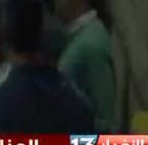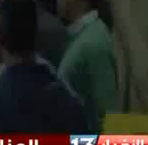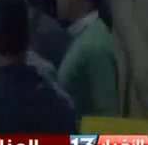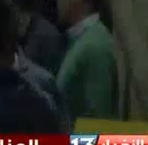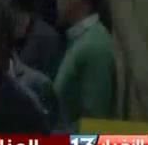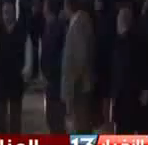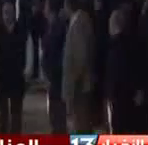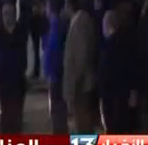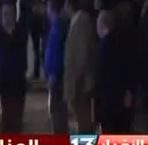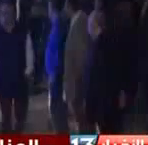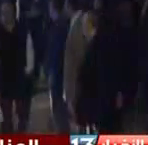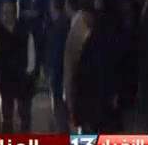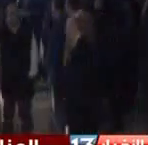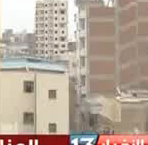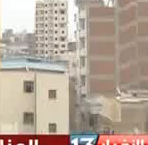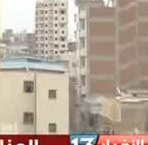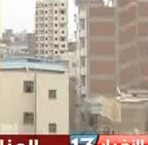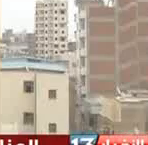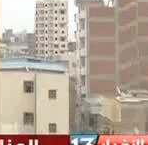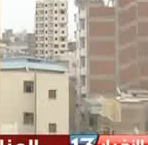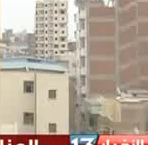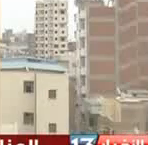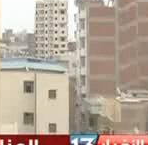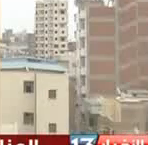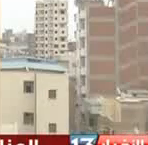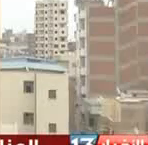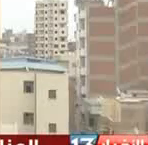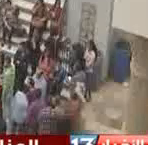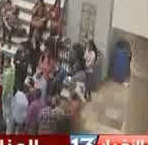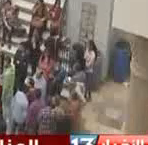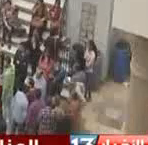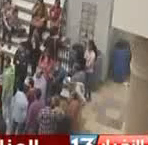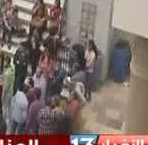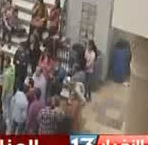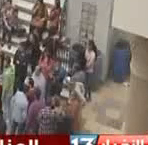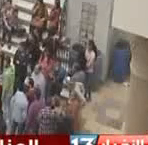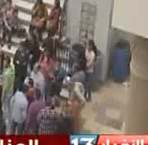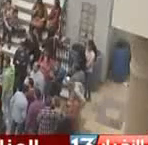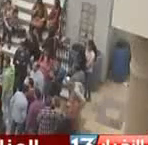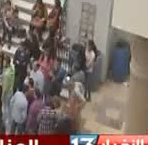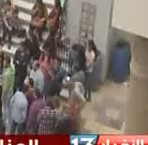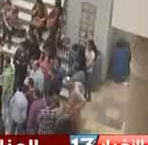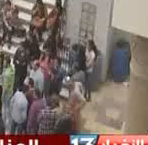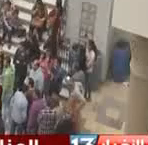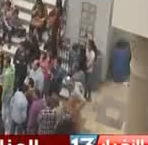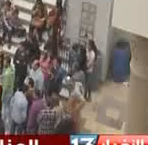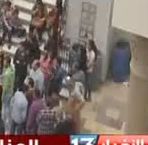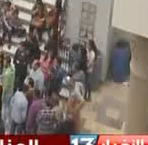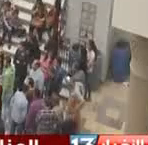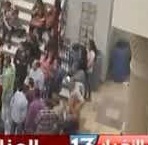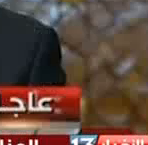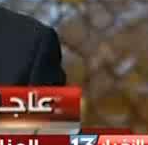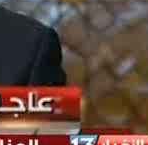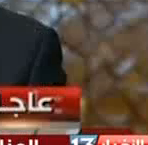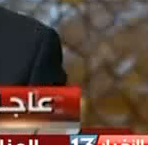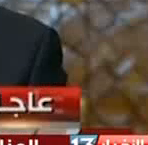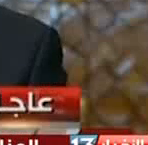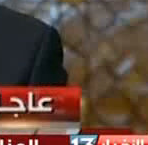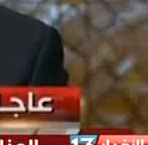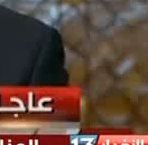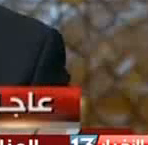مصر تشيع جثامين ضحايا تفجيري طنطا والإسكندرية، ومجلس الوزراء يعلن حالة الطوارئ في البلاد